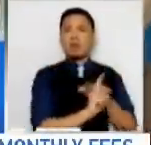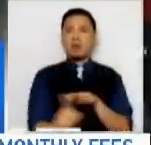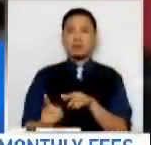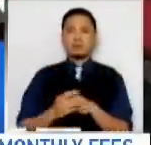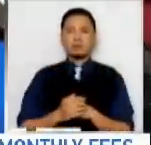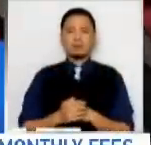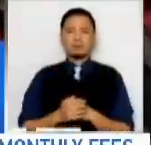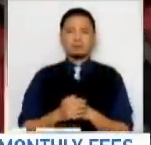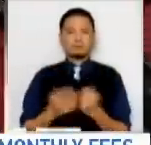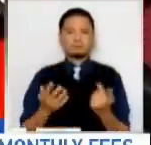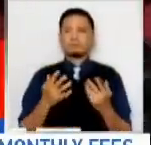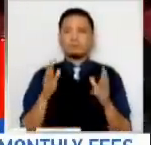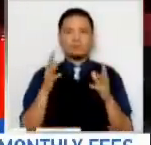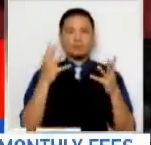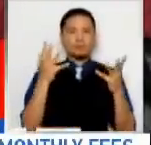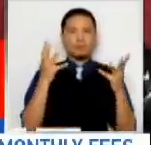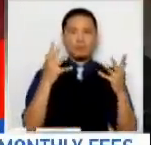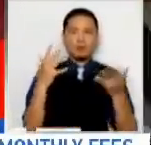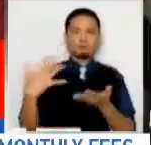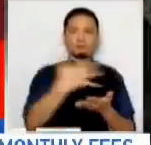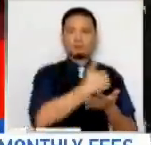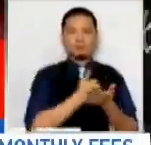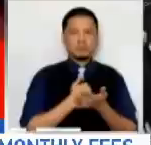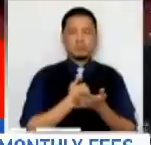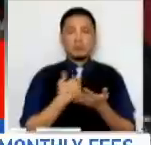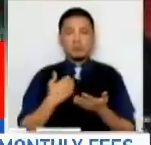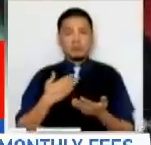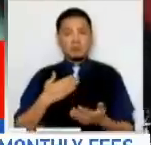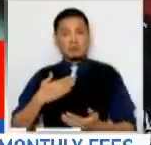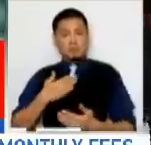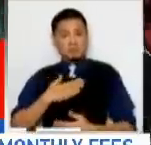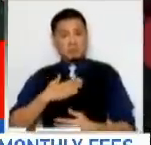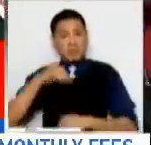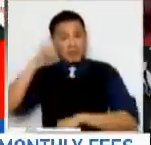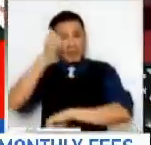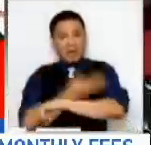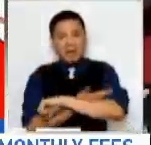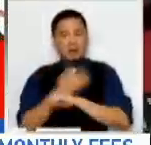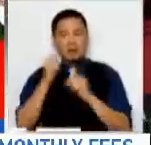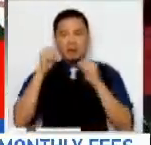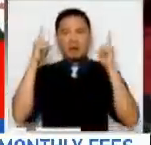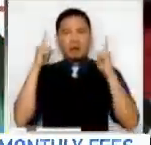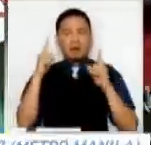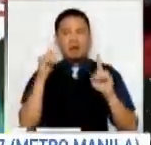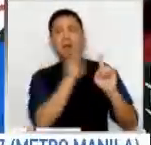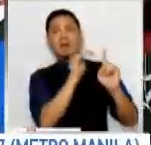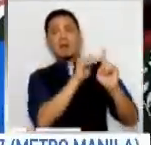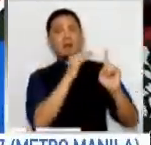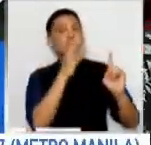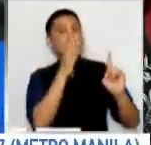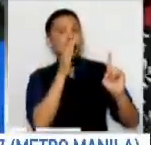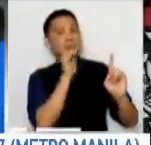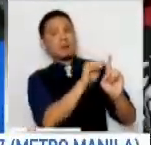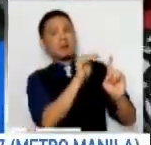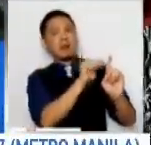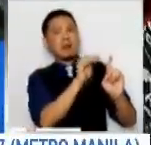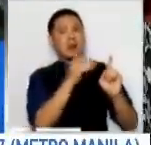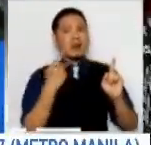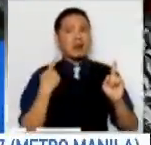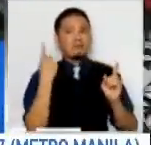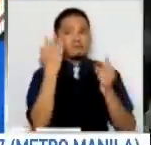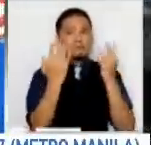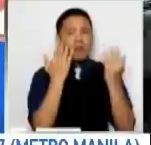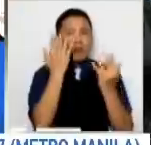isalba. Nagising yung anak ko, sabi niya, Mami, may sunog. Eh, tumayo kami. Nung sumilip ako sa